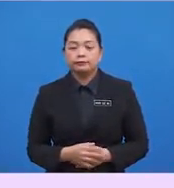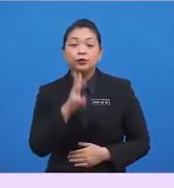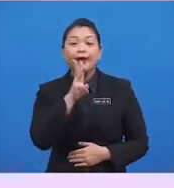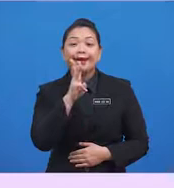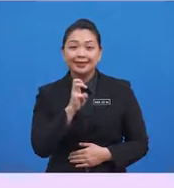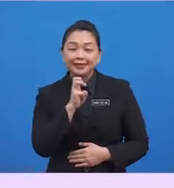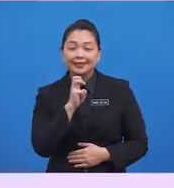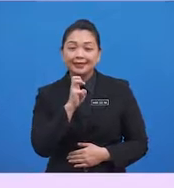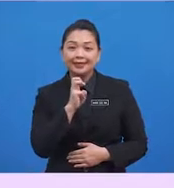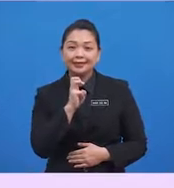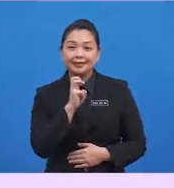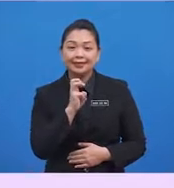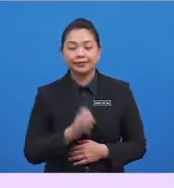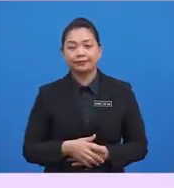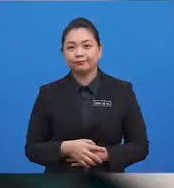ais.